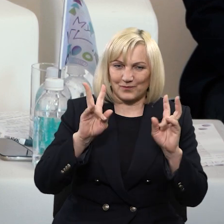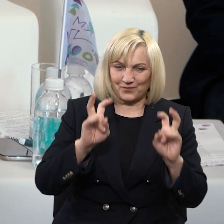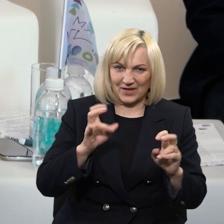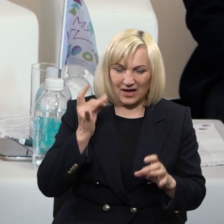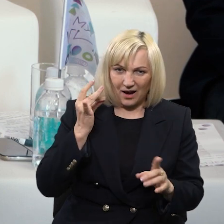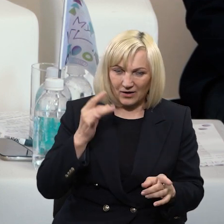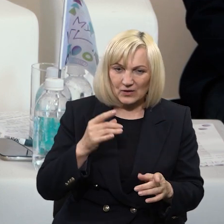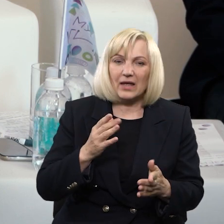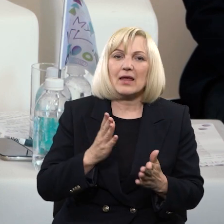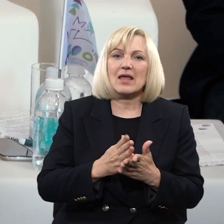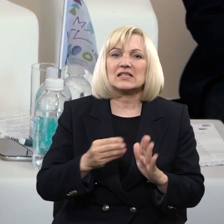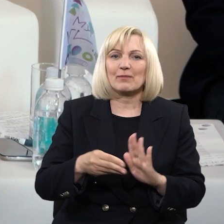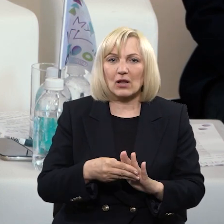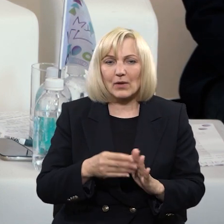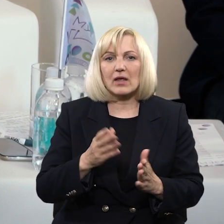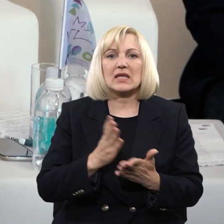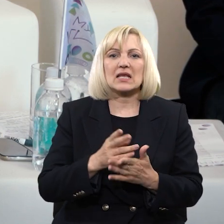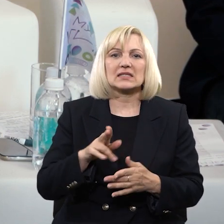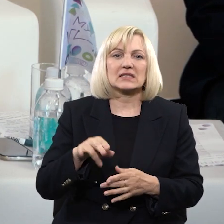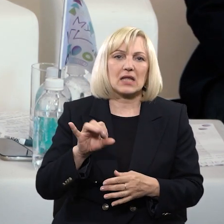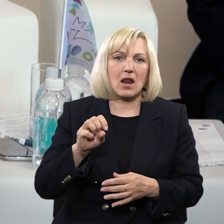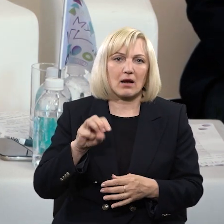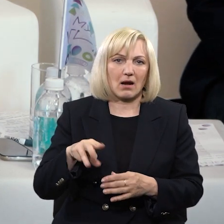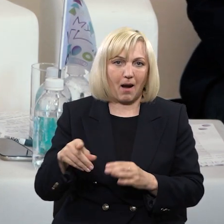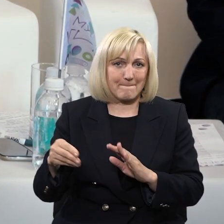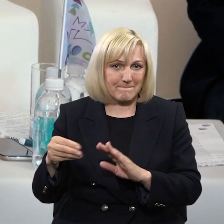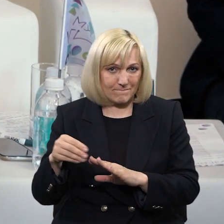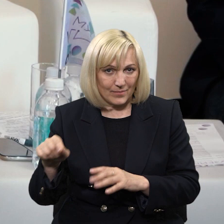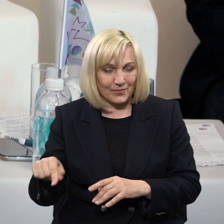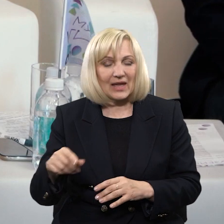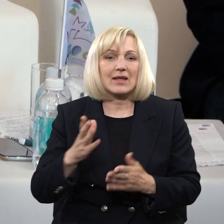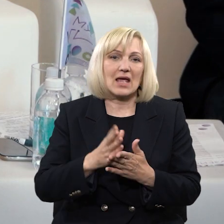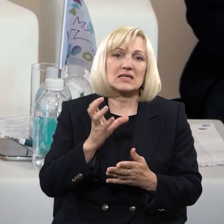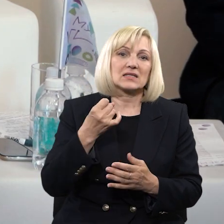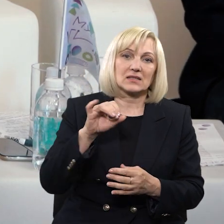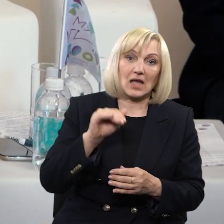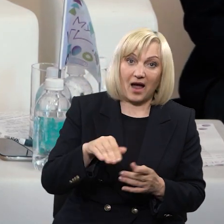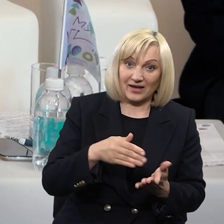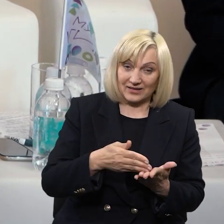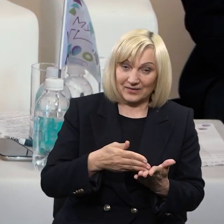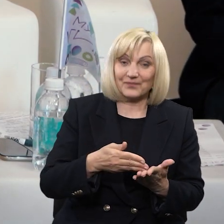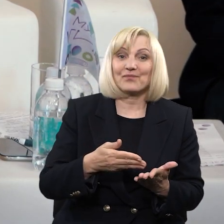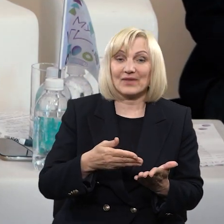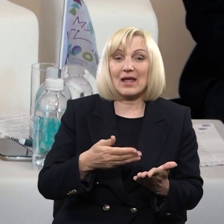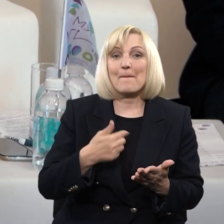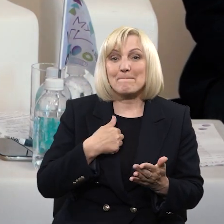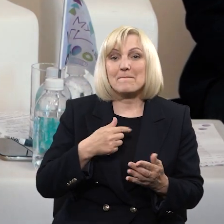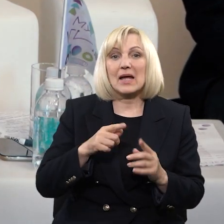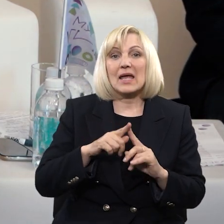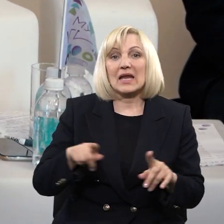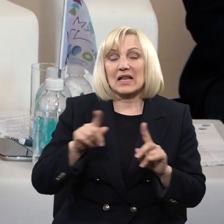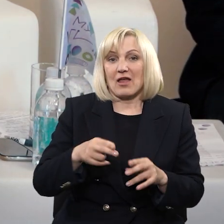есть версия в Telegram есть сайт Поэтому вот беспардонным образом